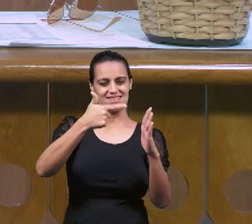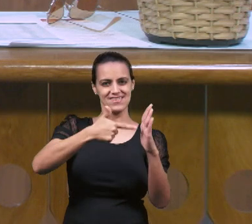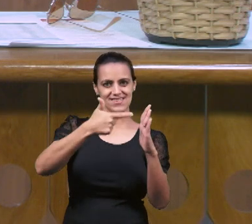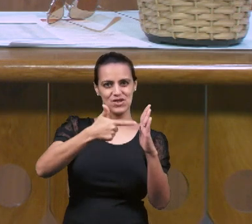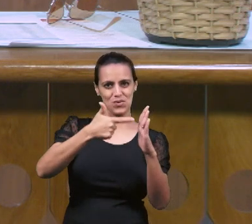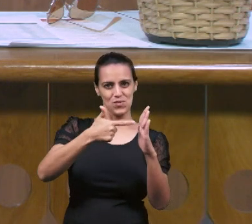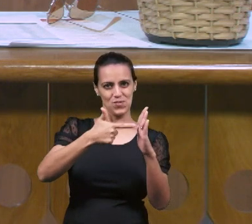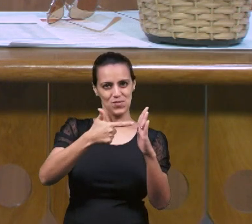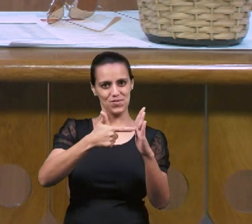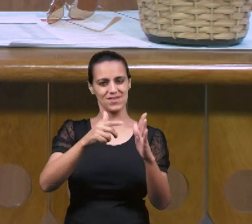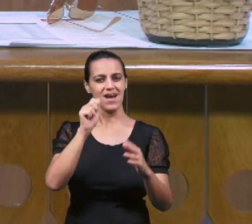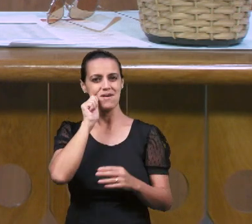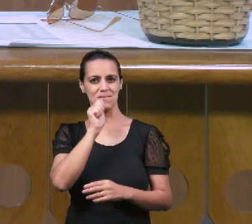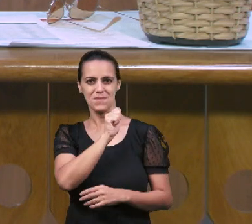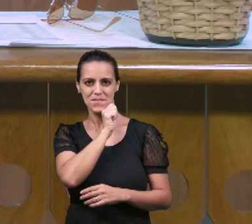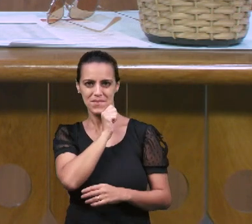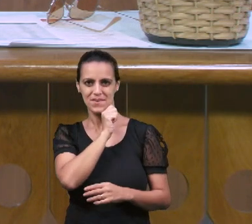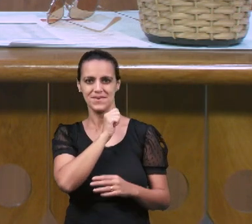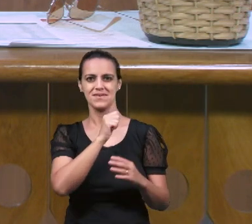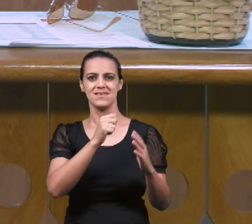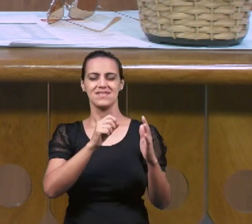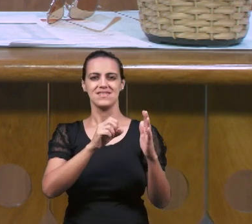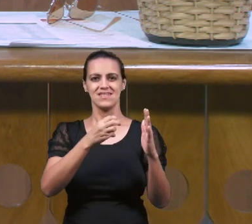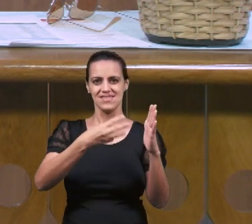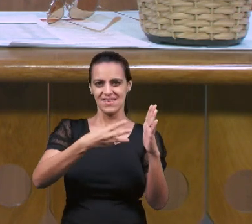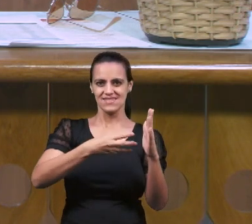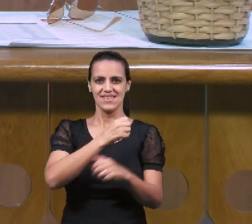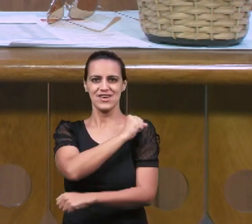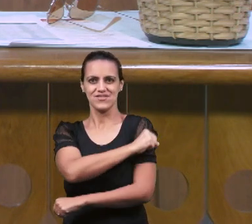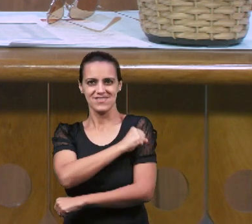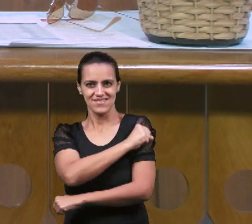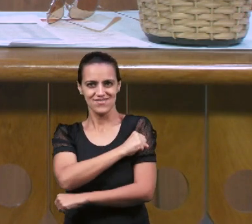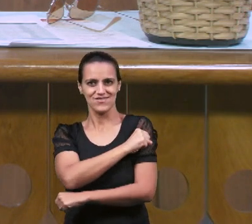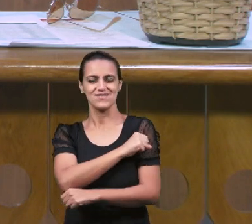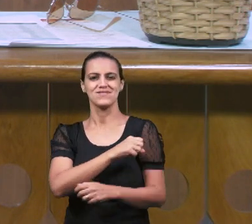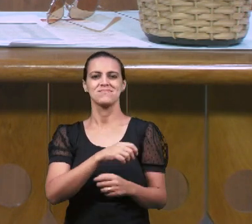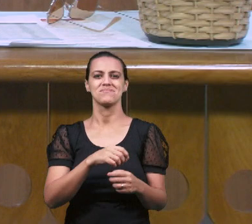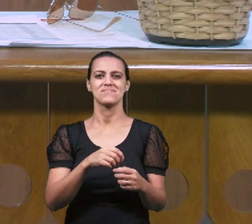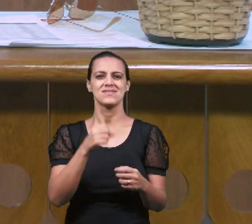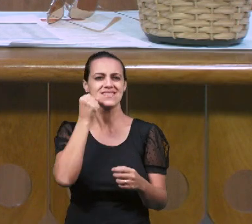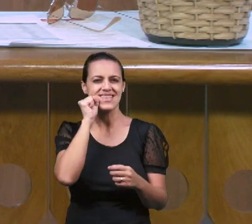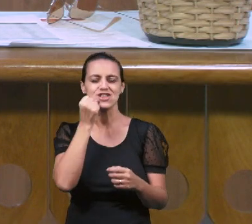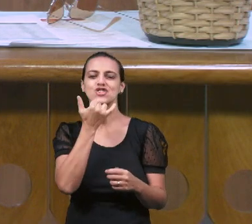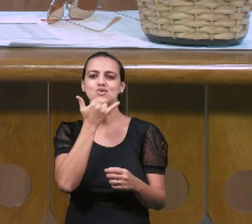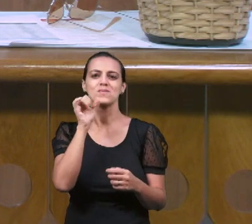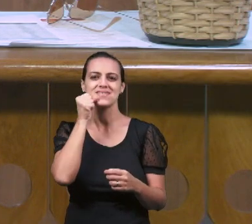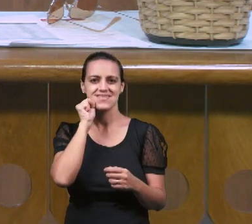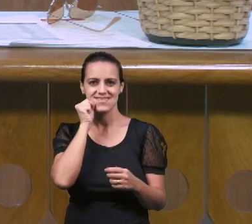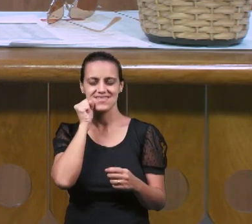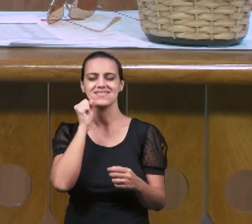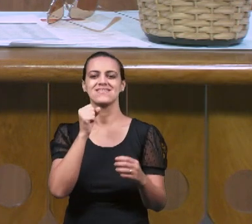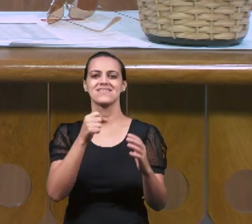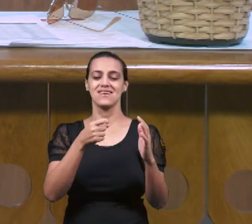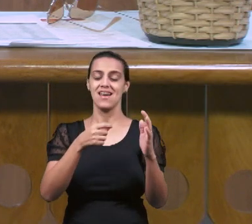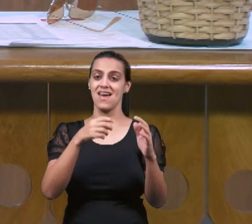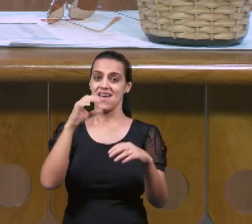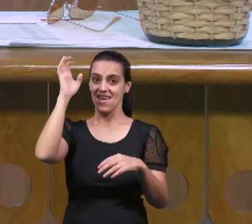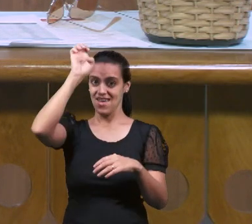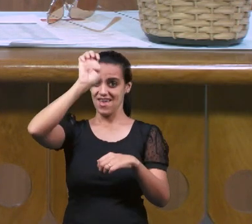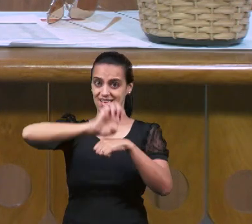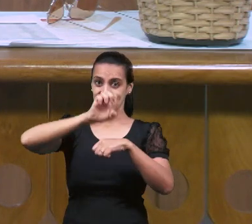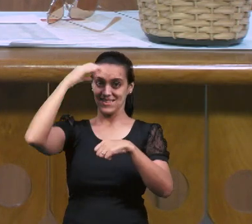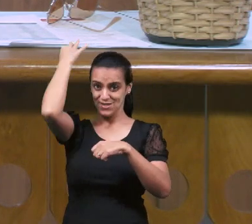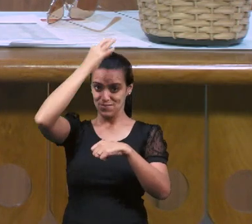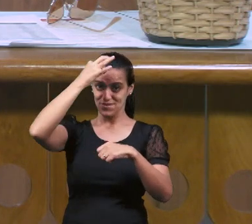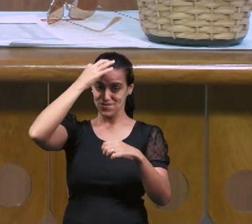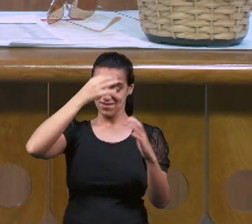Sergipe. Et ainsi de suite. L'état du Espírito Santo, c'est 4e. Alagoas, Minas